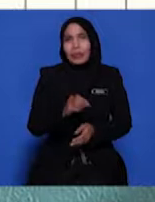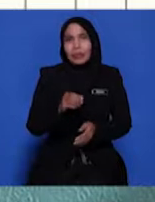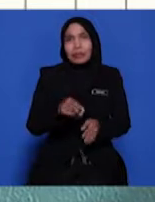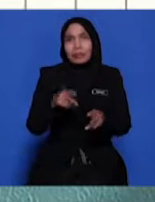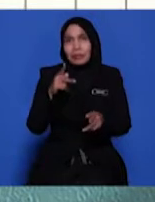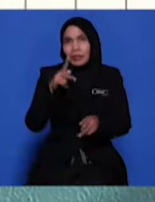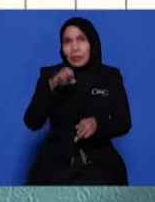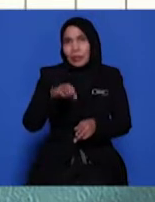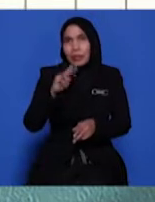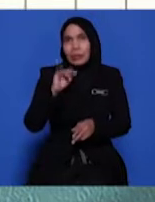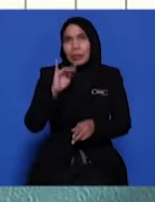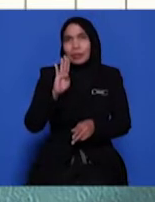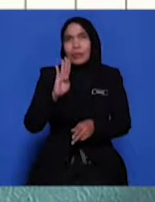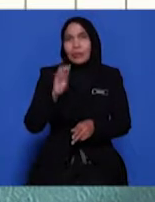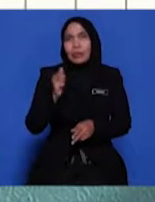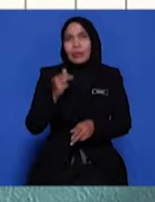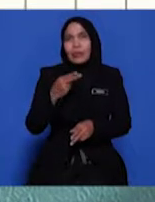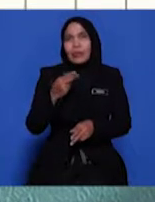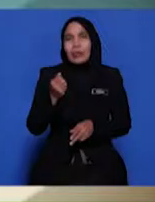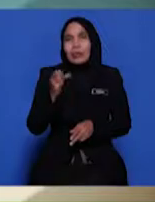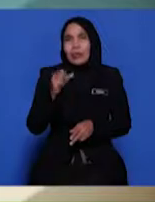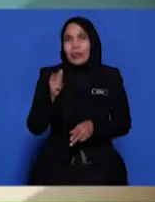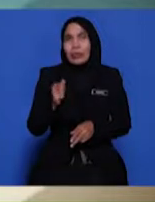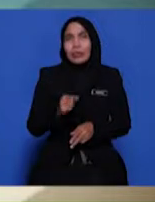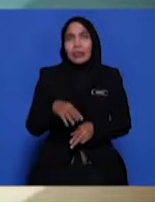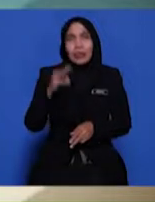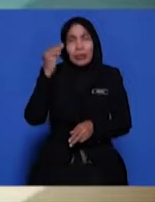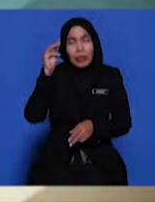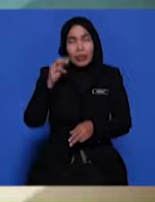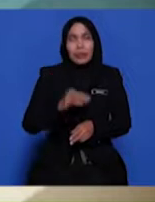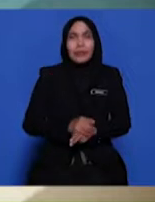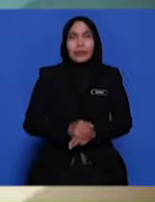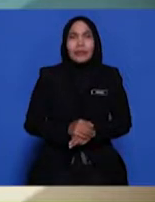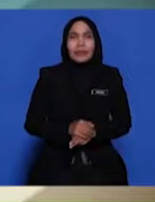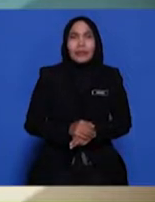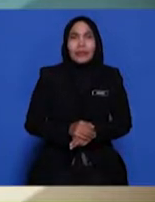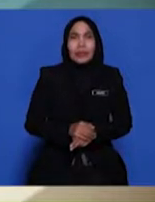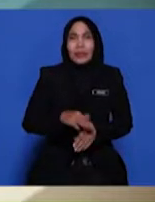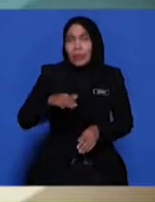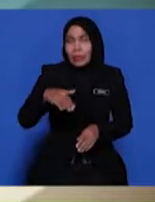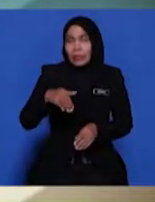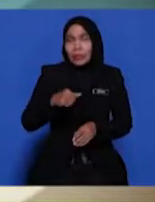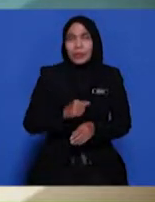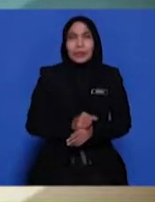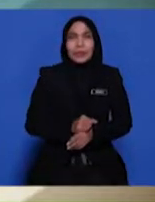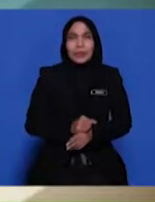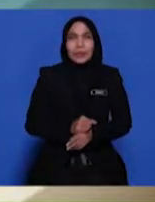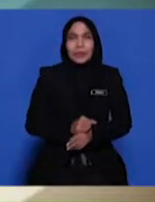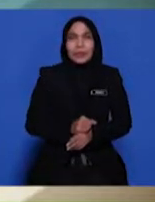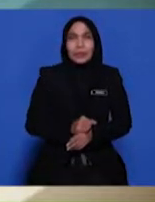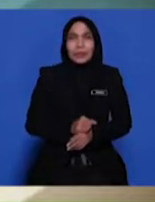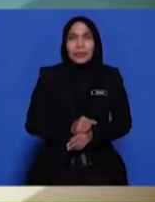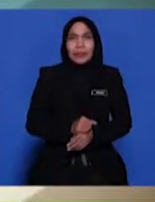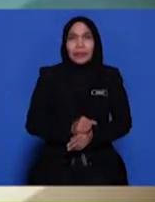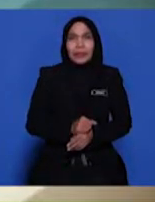pendapatan, sesal kemudian tidak berguna. Sebelum cikgu mulakan sesi pembelajaran hari ini,